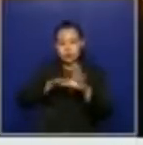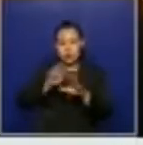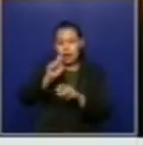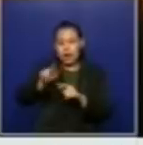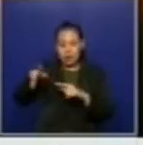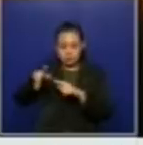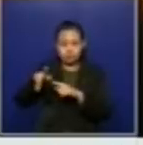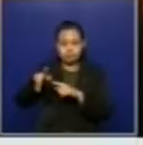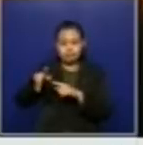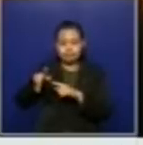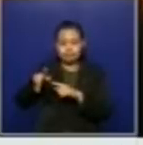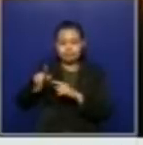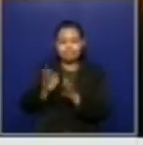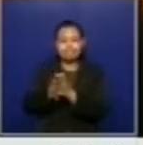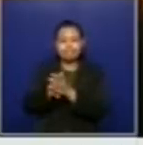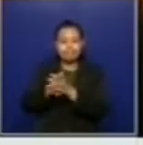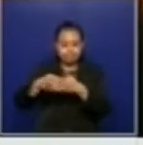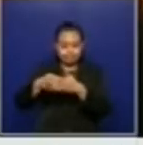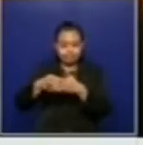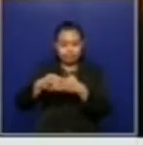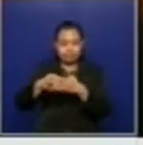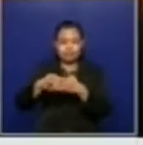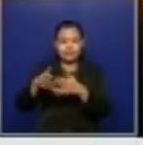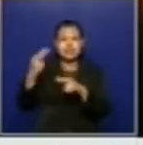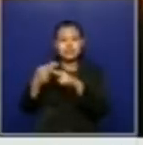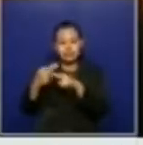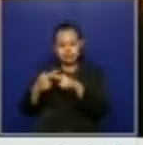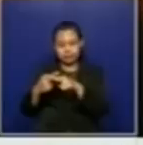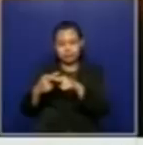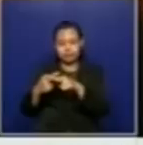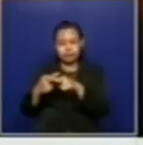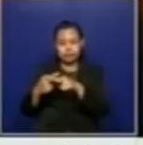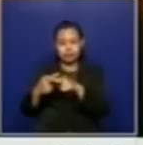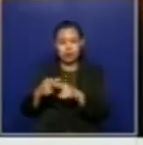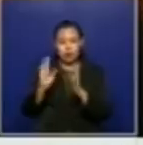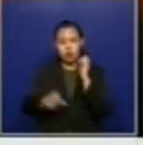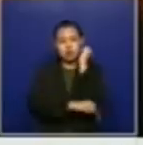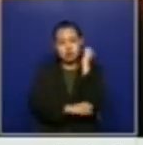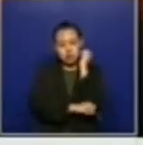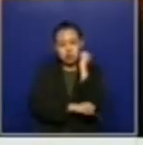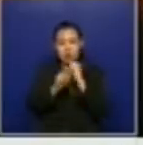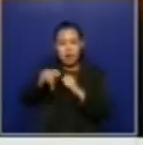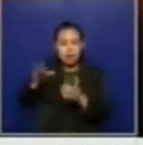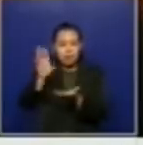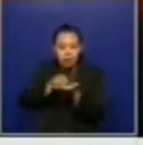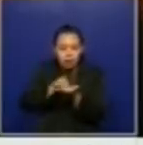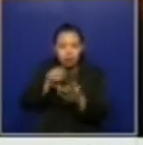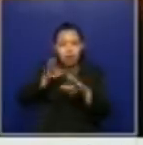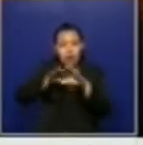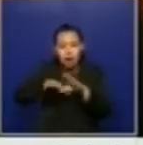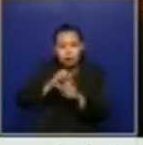ไรเป๋าตังโอ้โหฟังดูเท่ฮะผมถามจริงๆฮะคนจนเขาเข้าถึงไหมฮะแอปเป๋า